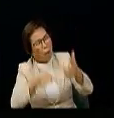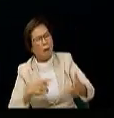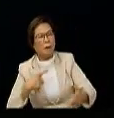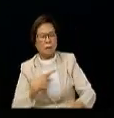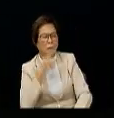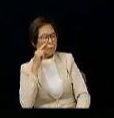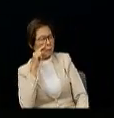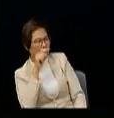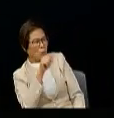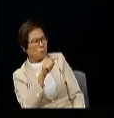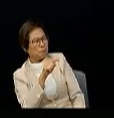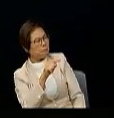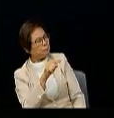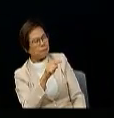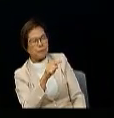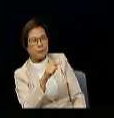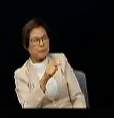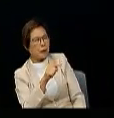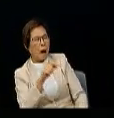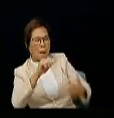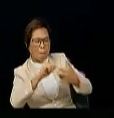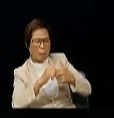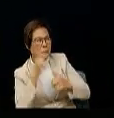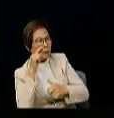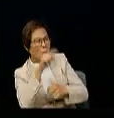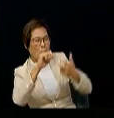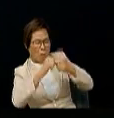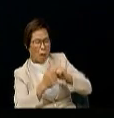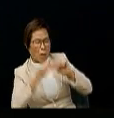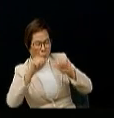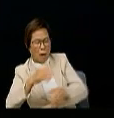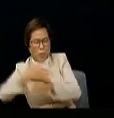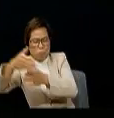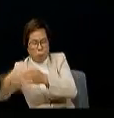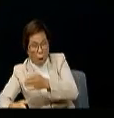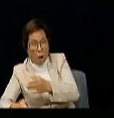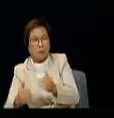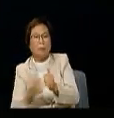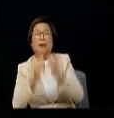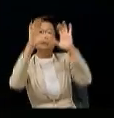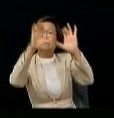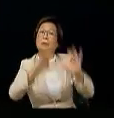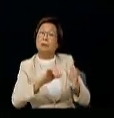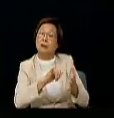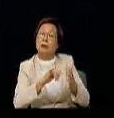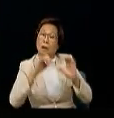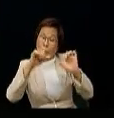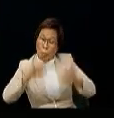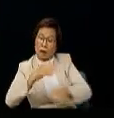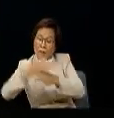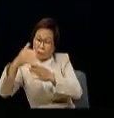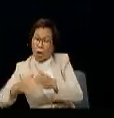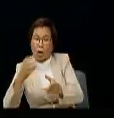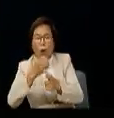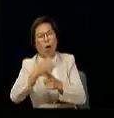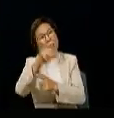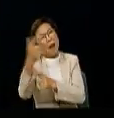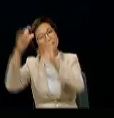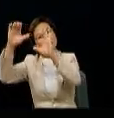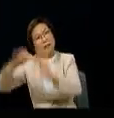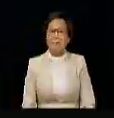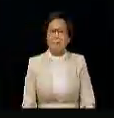sejauhmana isu ini boleh disesuaikan dengan cara yang sedemikian Ataupun mungkin ada cara yang lebih